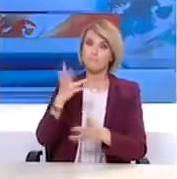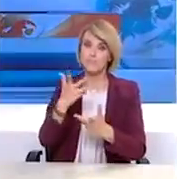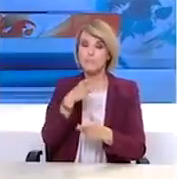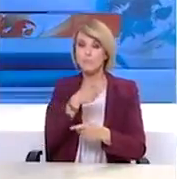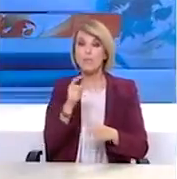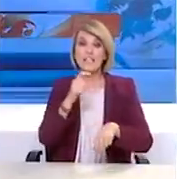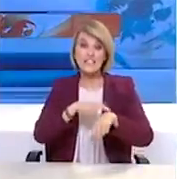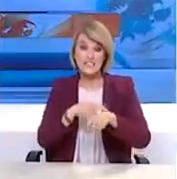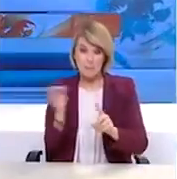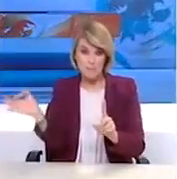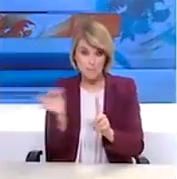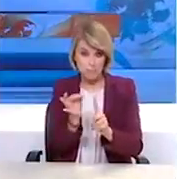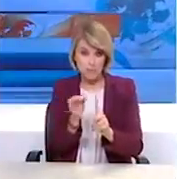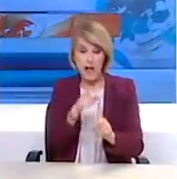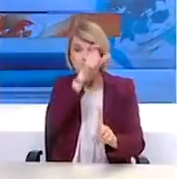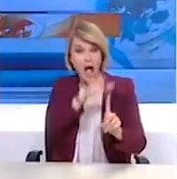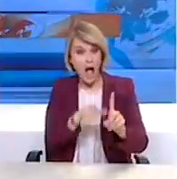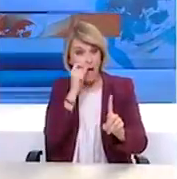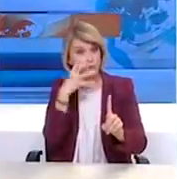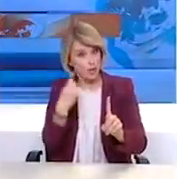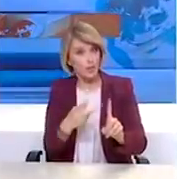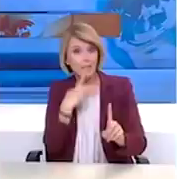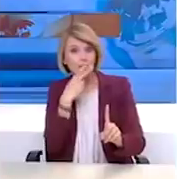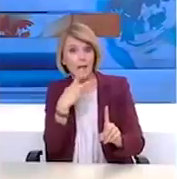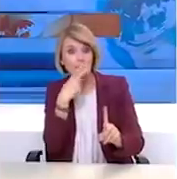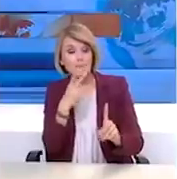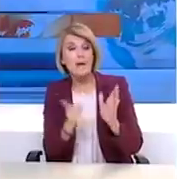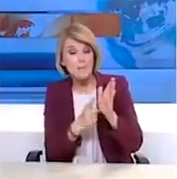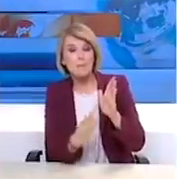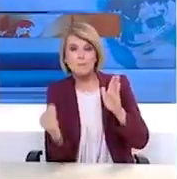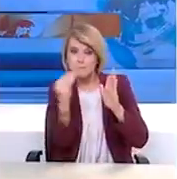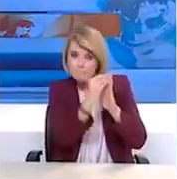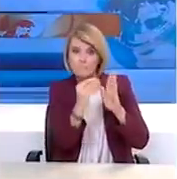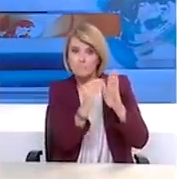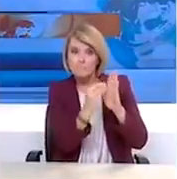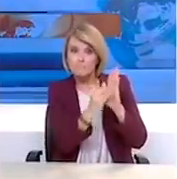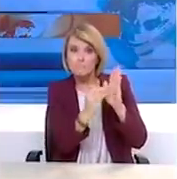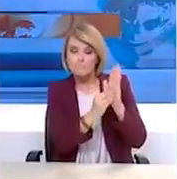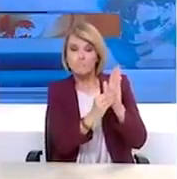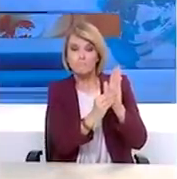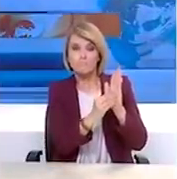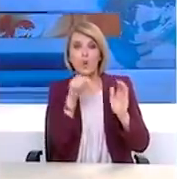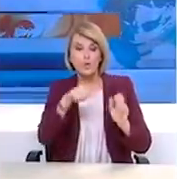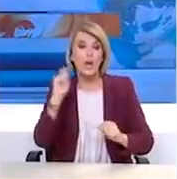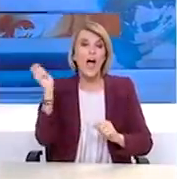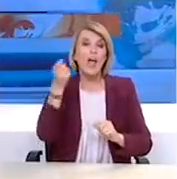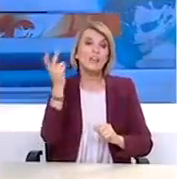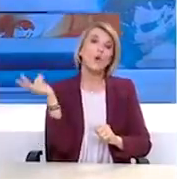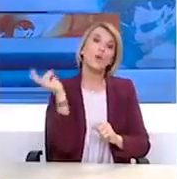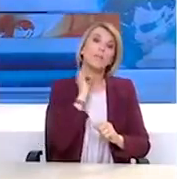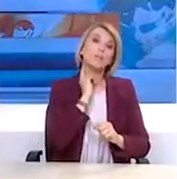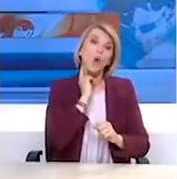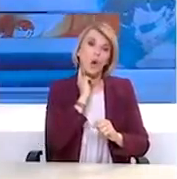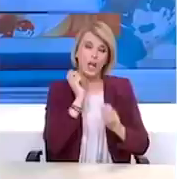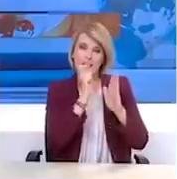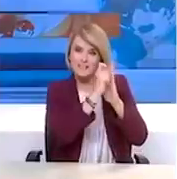φύλλο καταγραφής των ασθενών που έμπαιναν στα νοσοκομεία μας, να είναι μέσα στη φόρμα και ήδη είναι μέρος του Εθνικού Μητρώου Καταγραφής των Ασθενών με